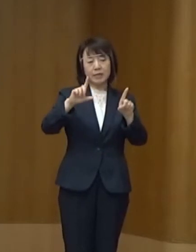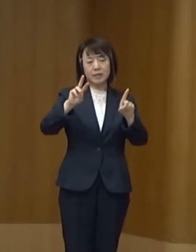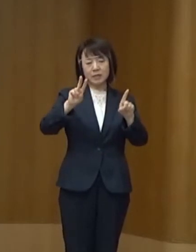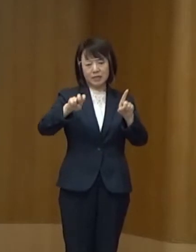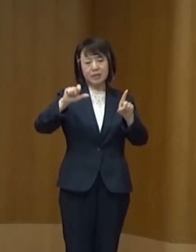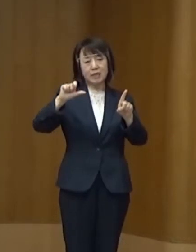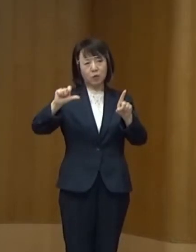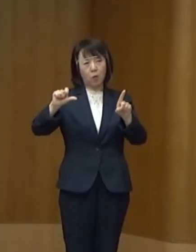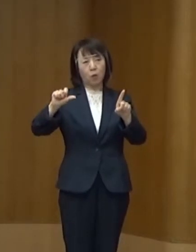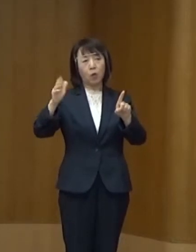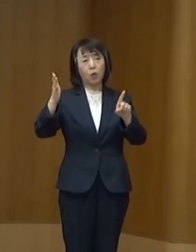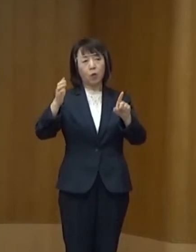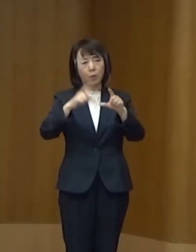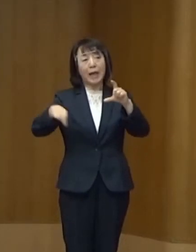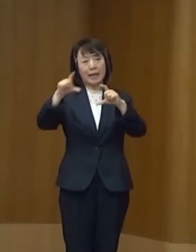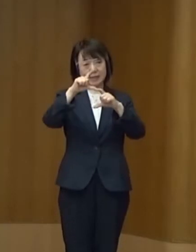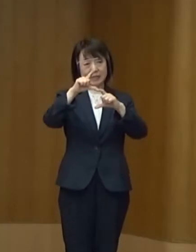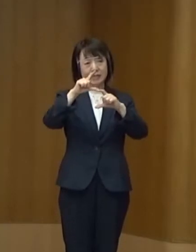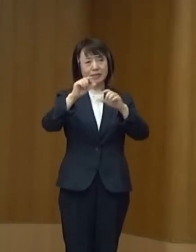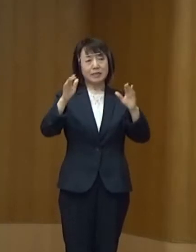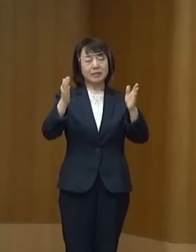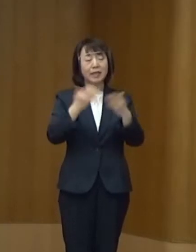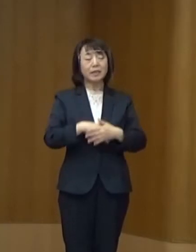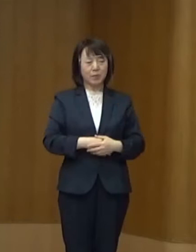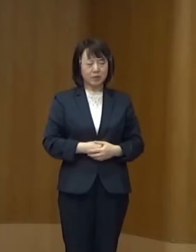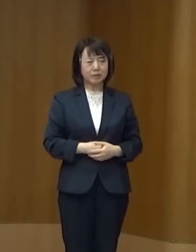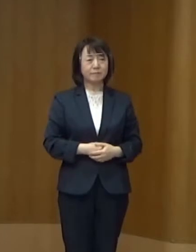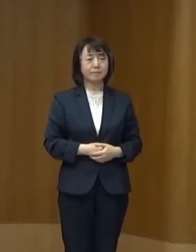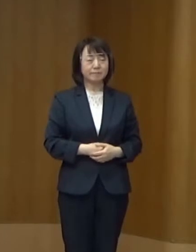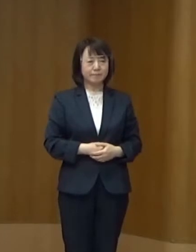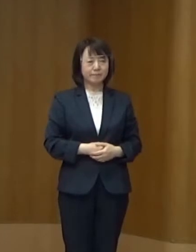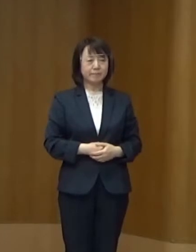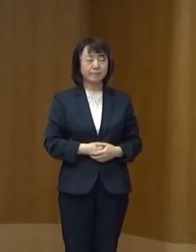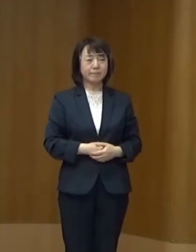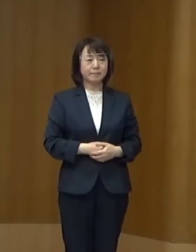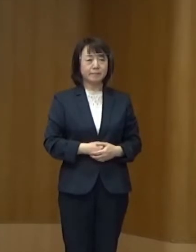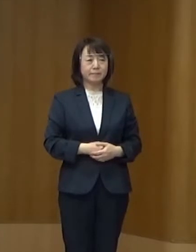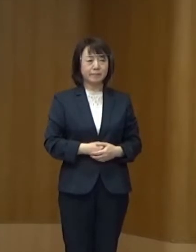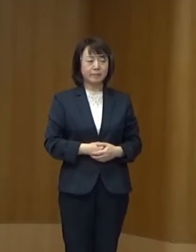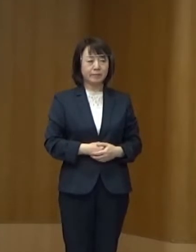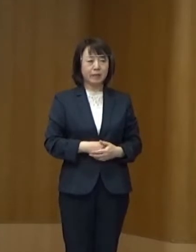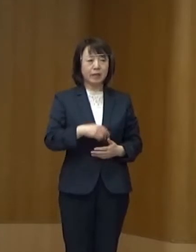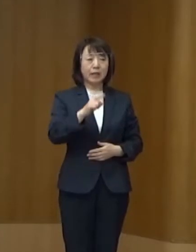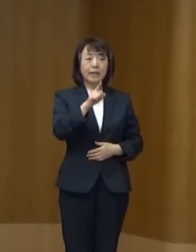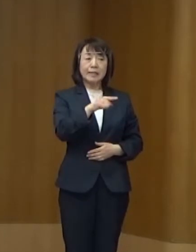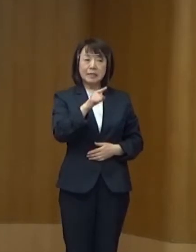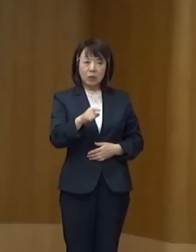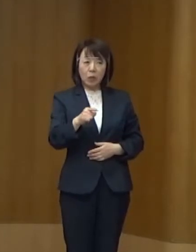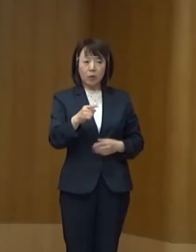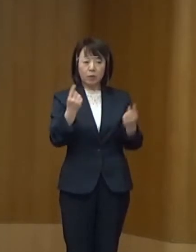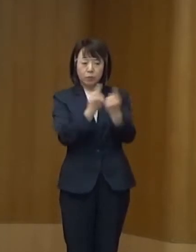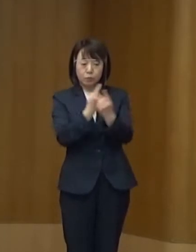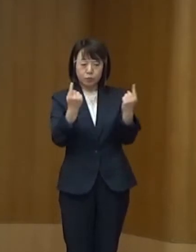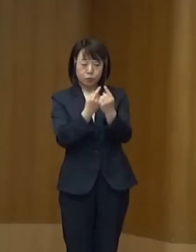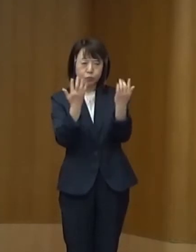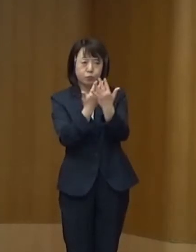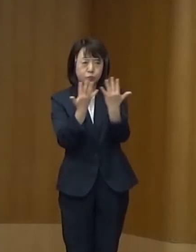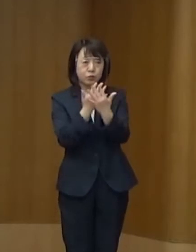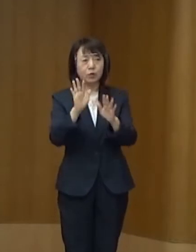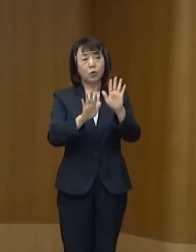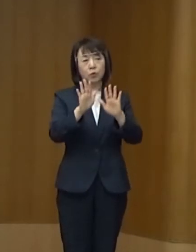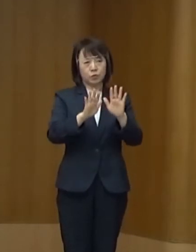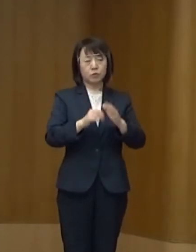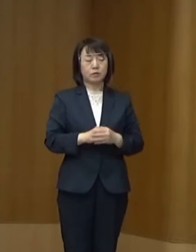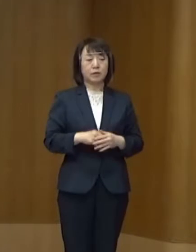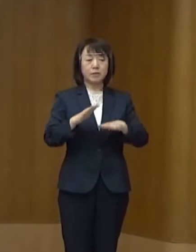倍という形になっています。それではこの人出の部分を見ていきたいと思いますけれども、